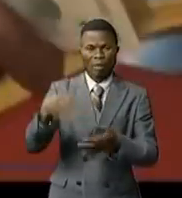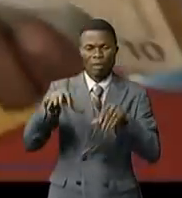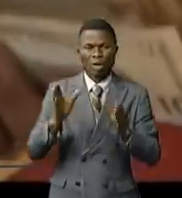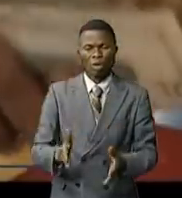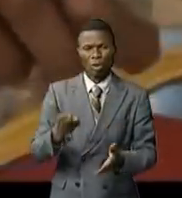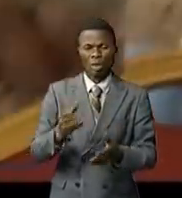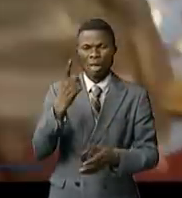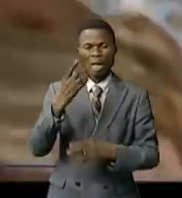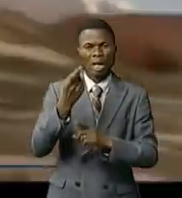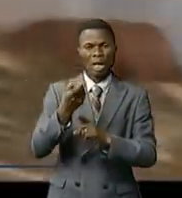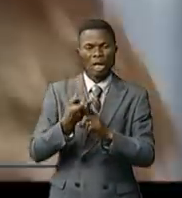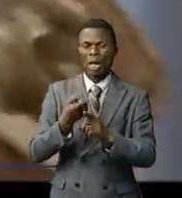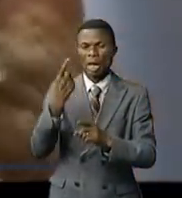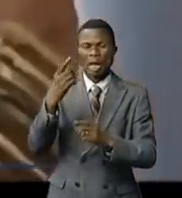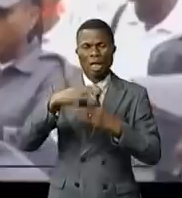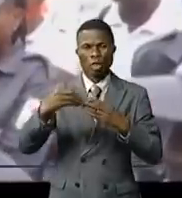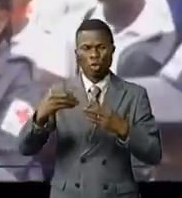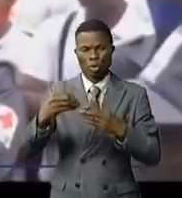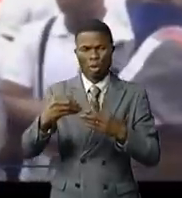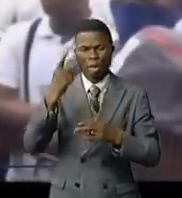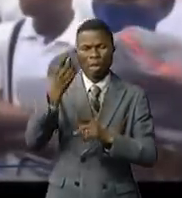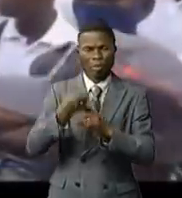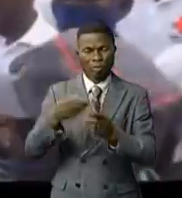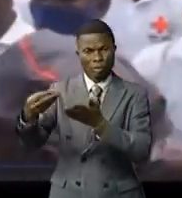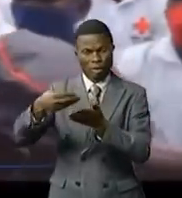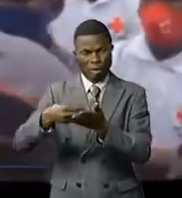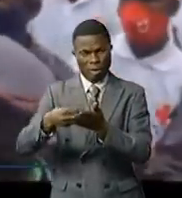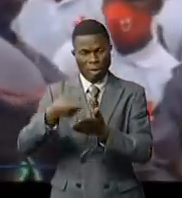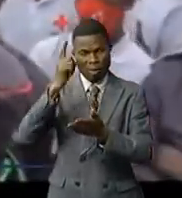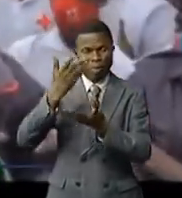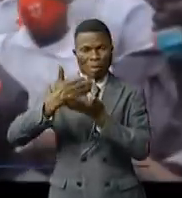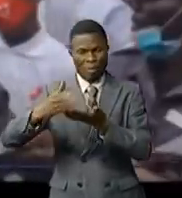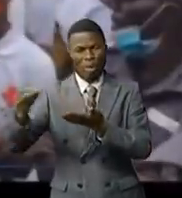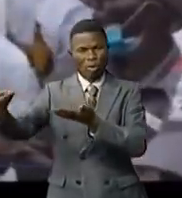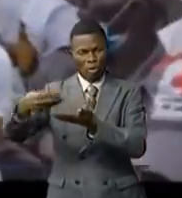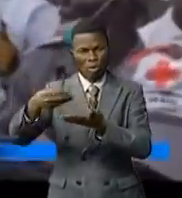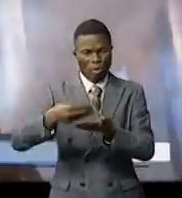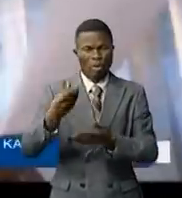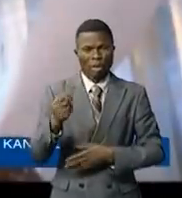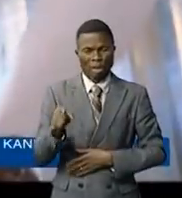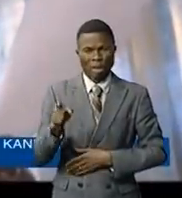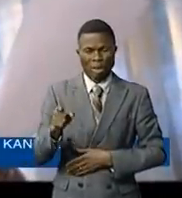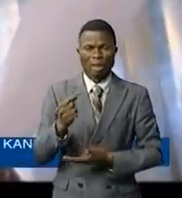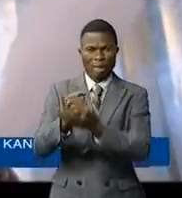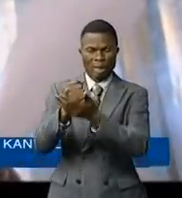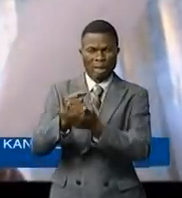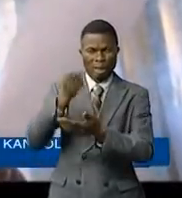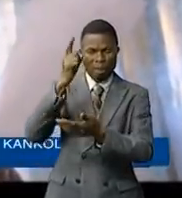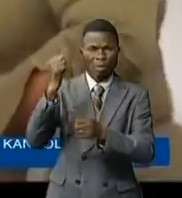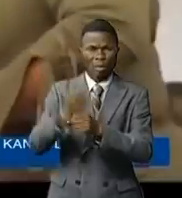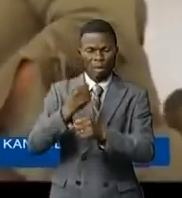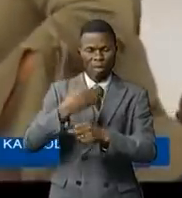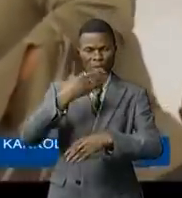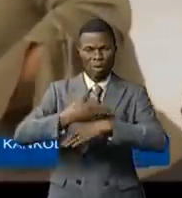soit 1 dollar américain par mois. La somme récoltée déjà à la première phase de la mobilisation des fonds a servi aux premiers travaux